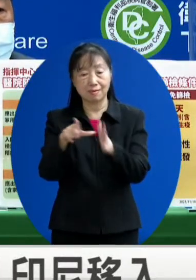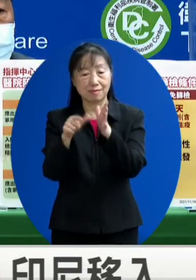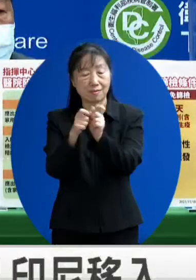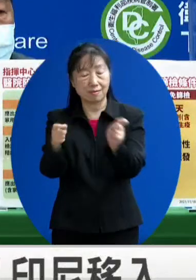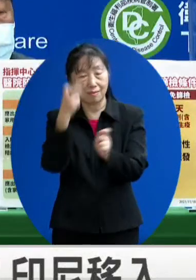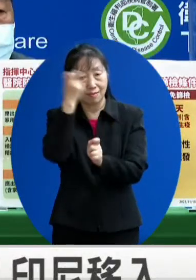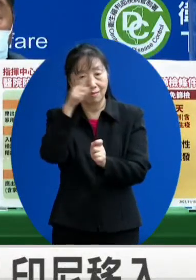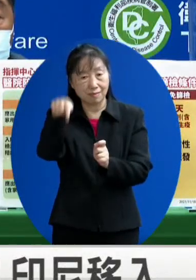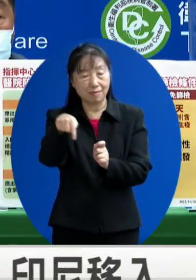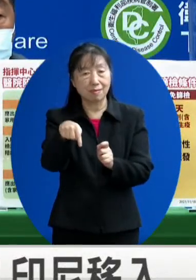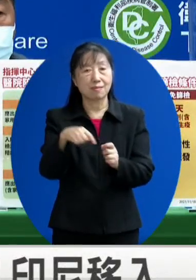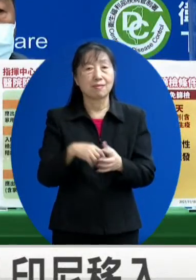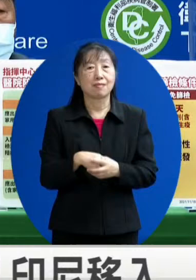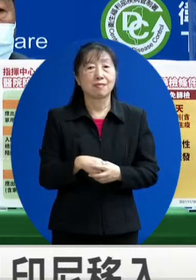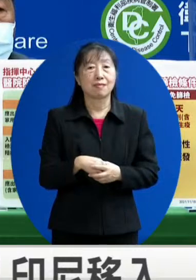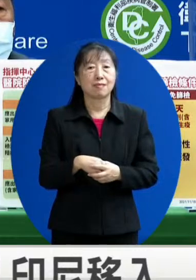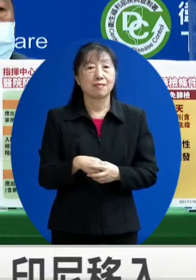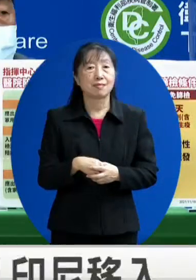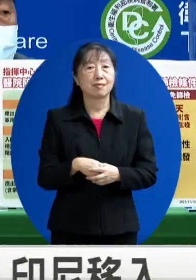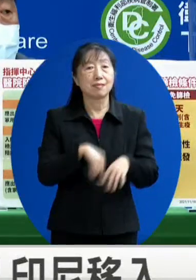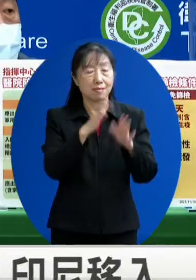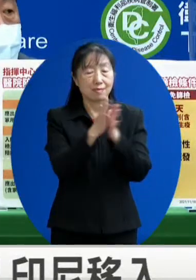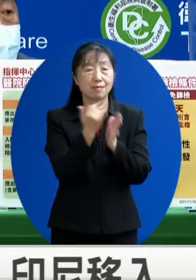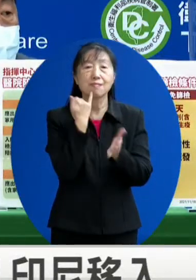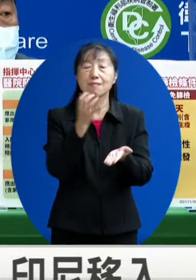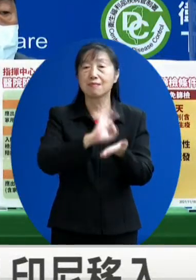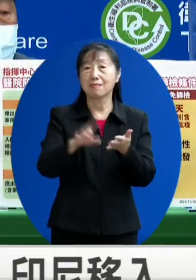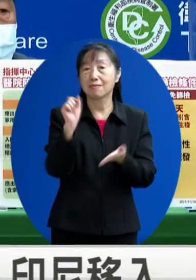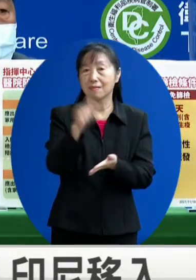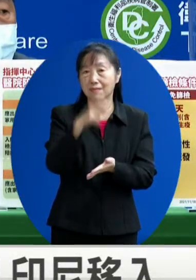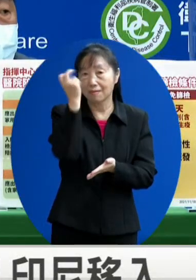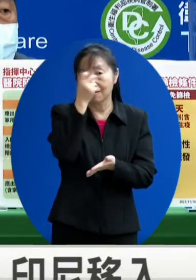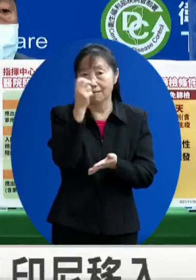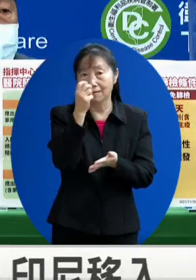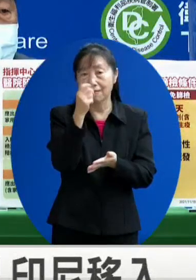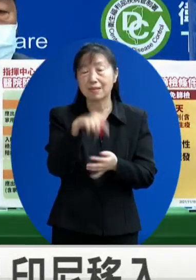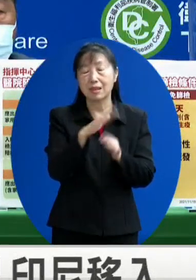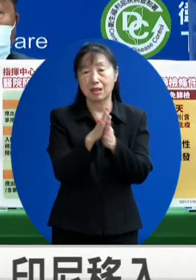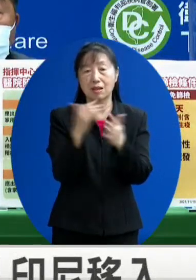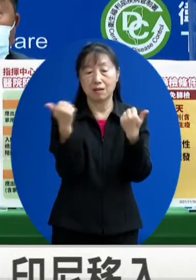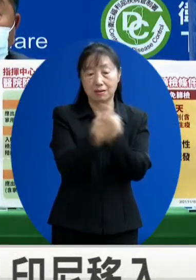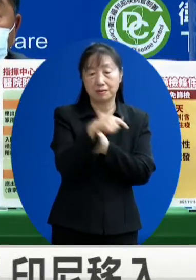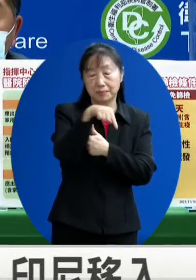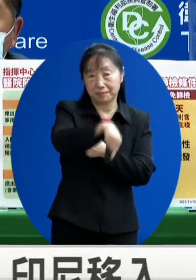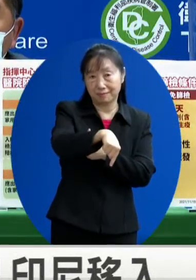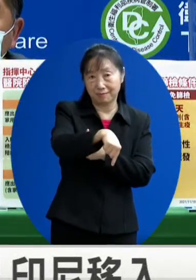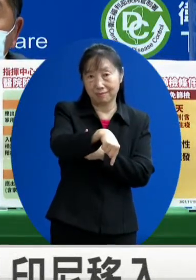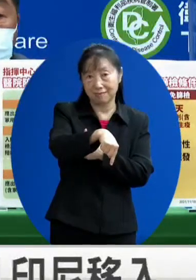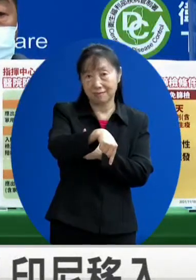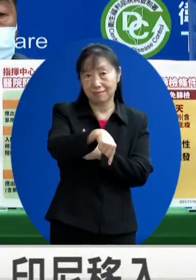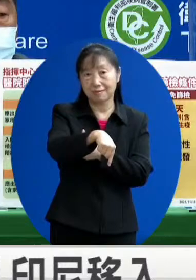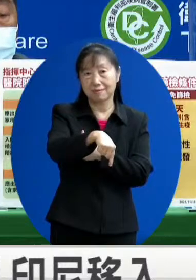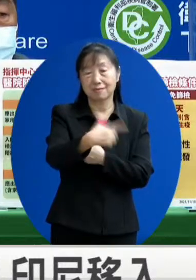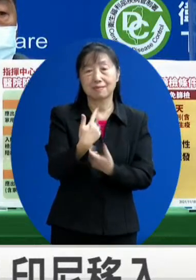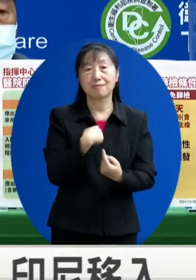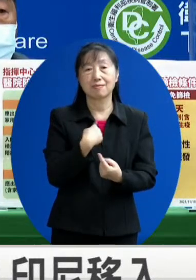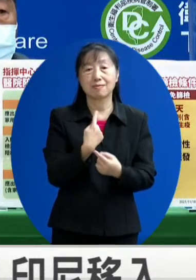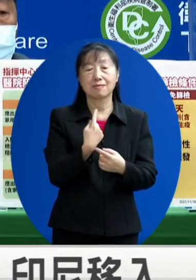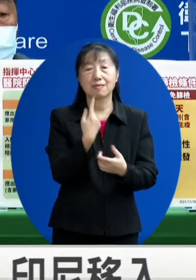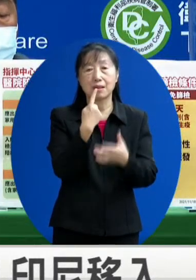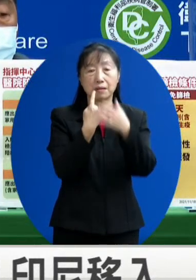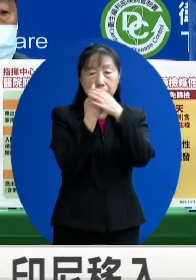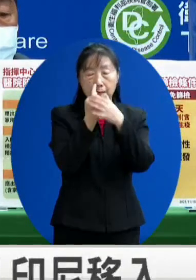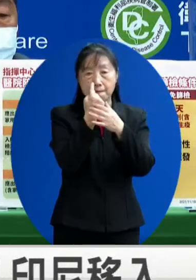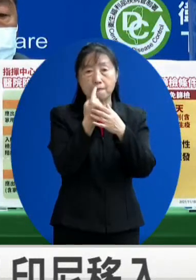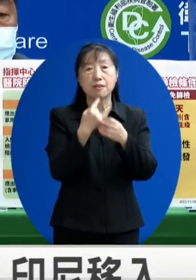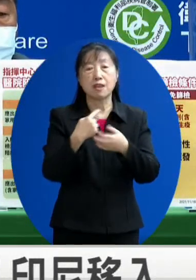以用这个 PCR 那个快筛来取代我们这样的一个这个鼻咽